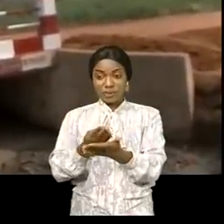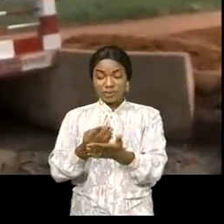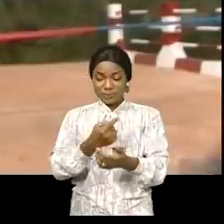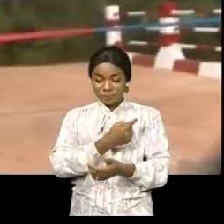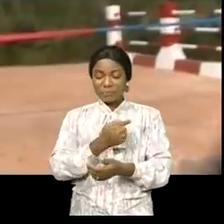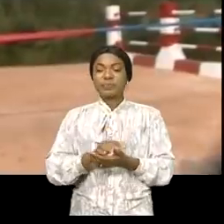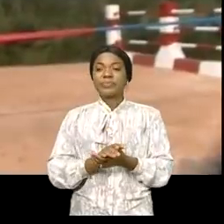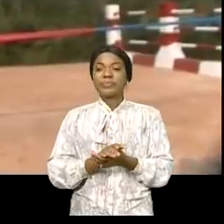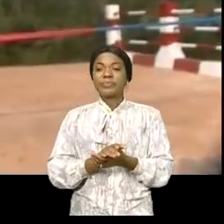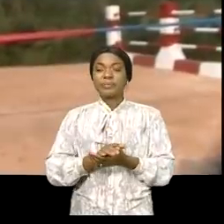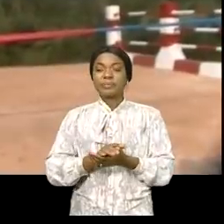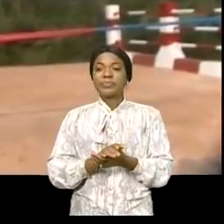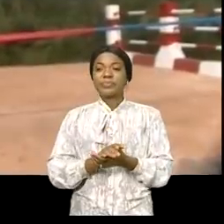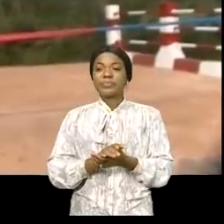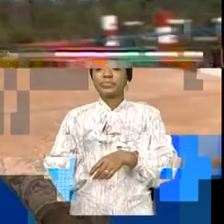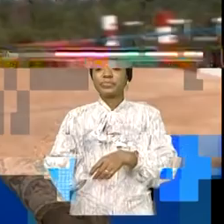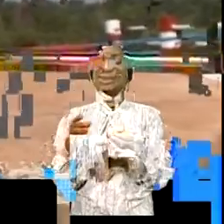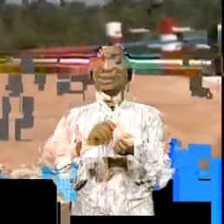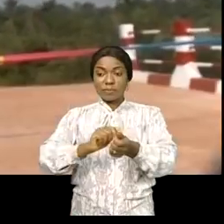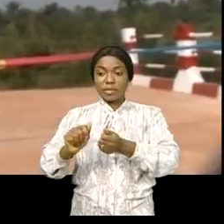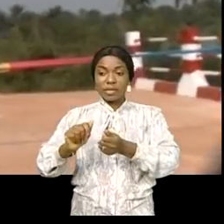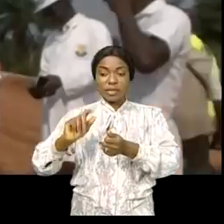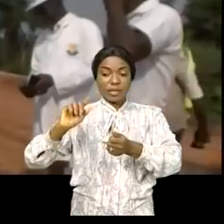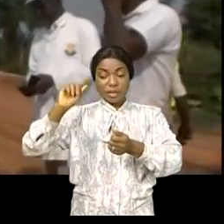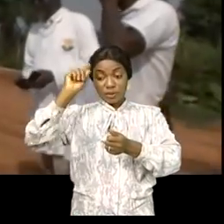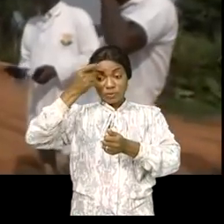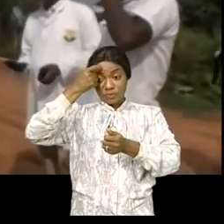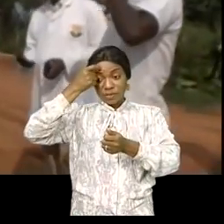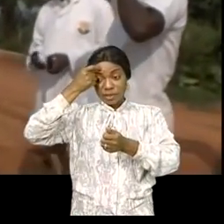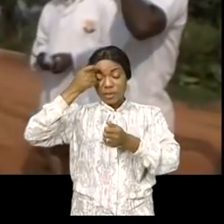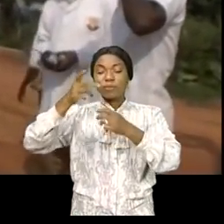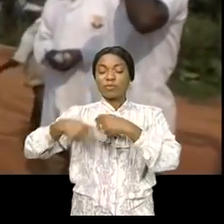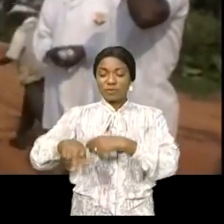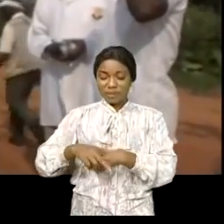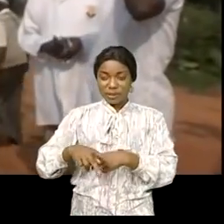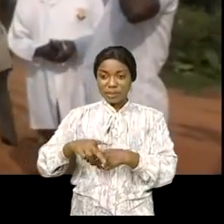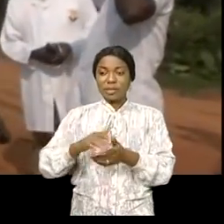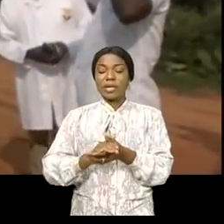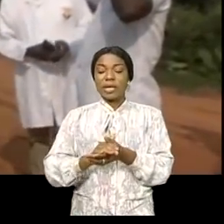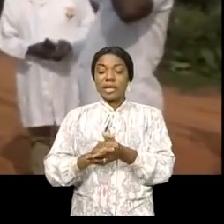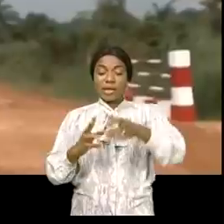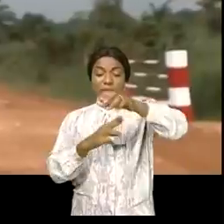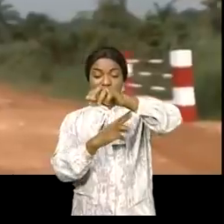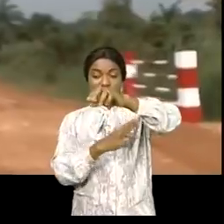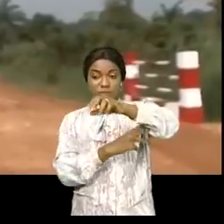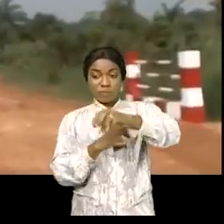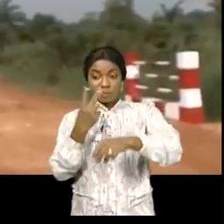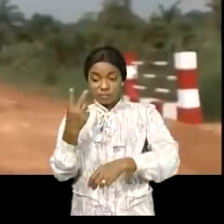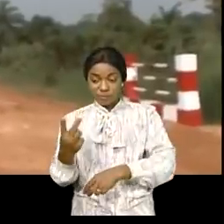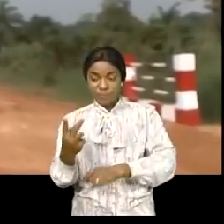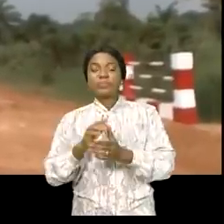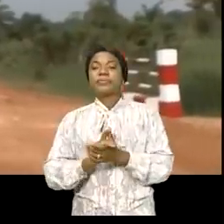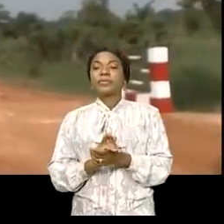par le gouvernement provincial. Il s'agit du pont dénommé Willy Tchundala Hassan et le pont Lumbwe situé sur l'avenue de la